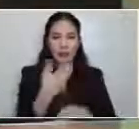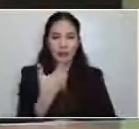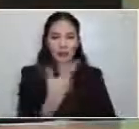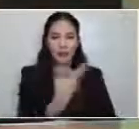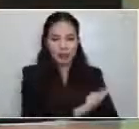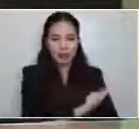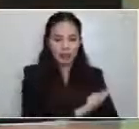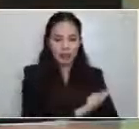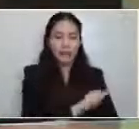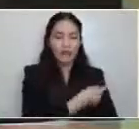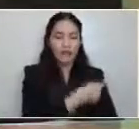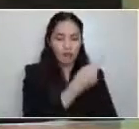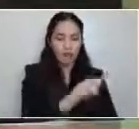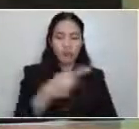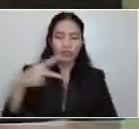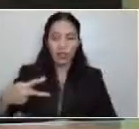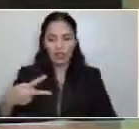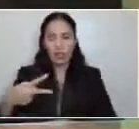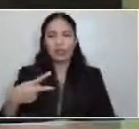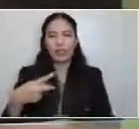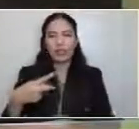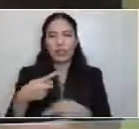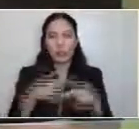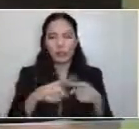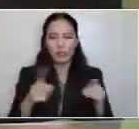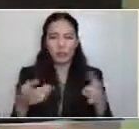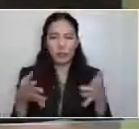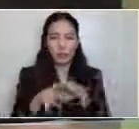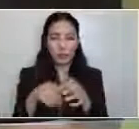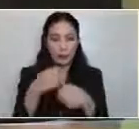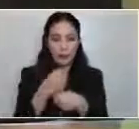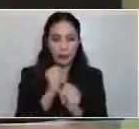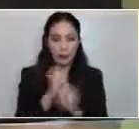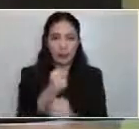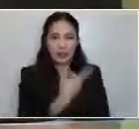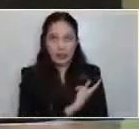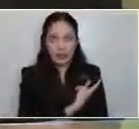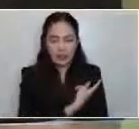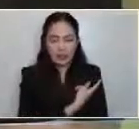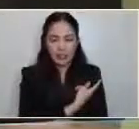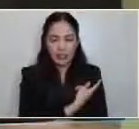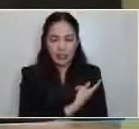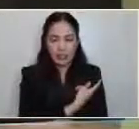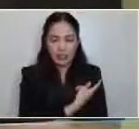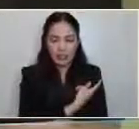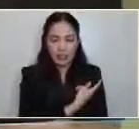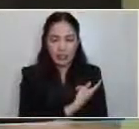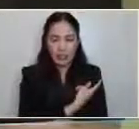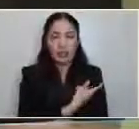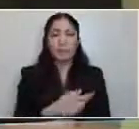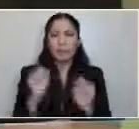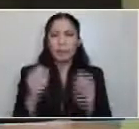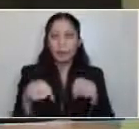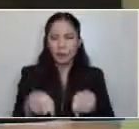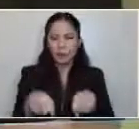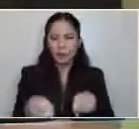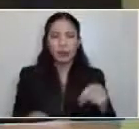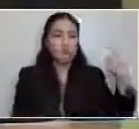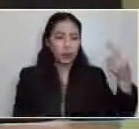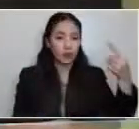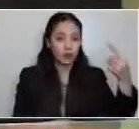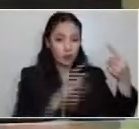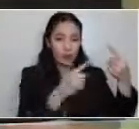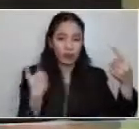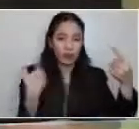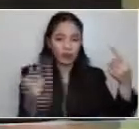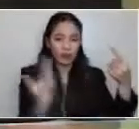Inaasahan alas 7:30 ngayong umaga, lalapag ang eroplanong may lulan ng mga bakuna ng Sinovac. Nakaantabay po